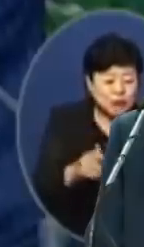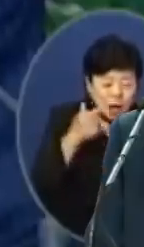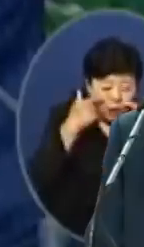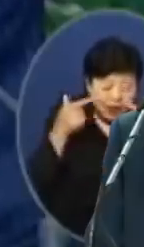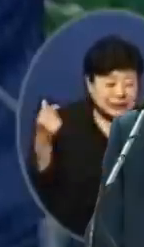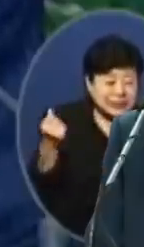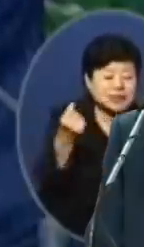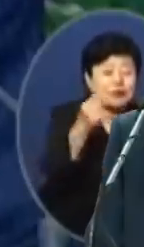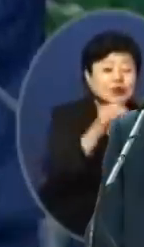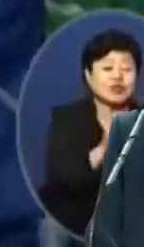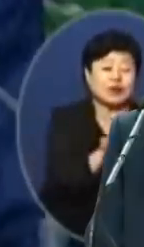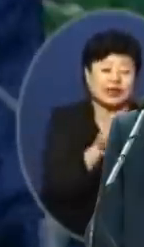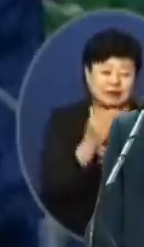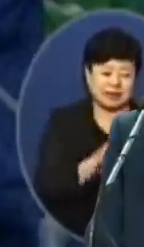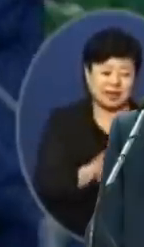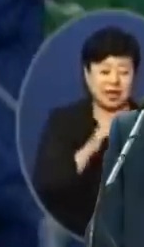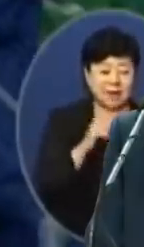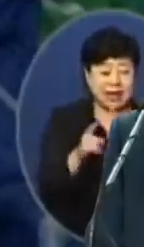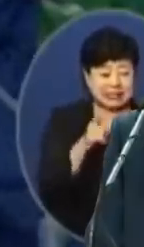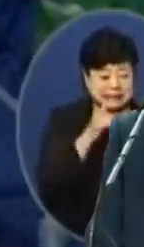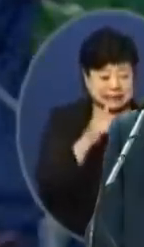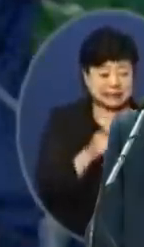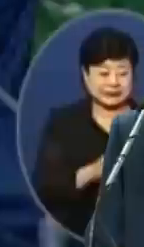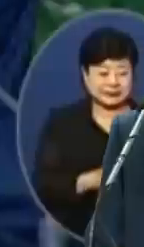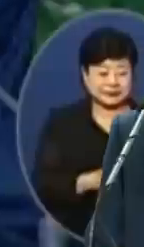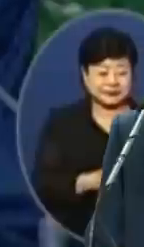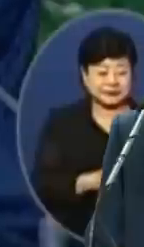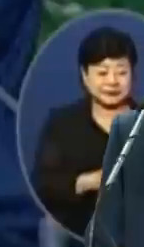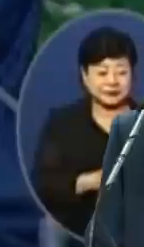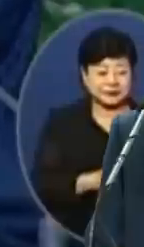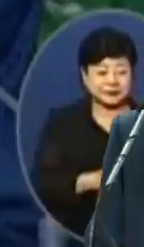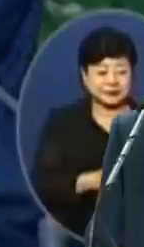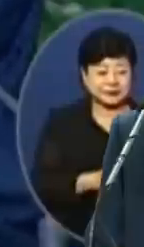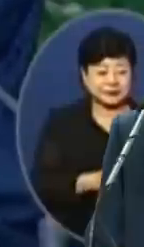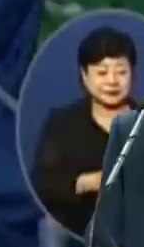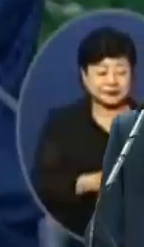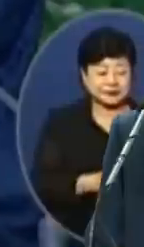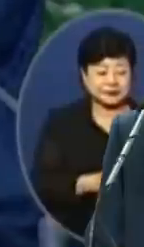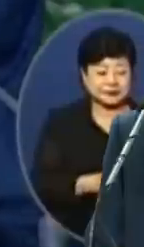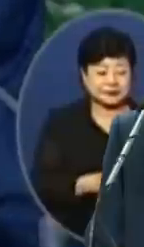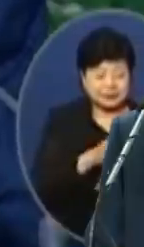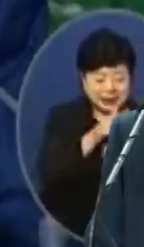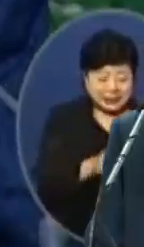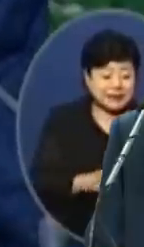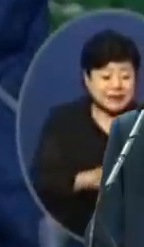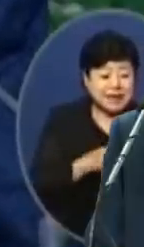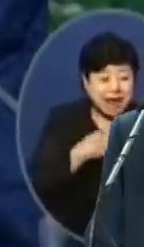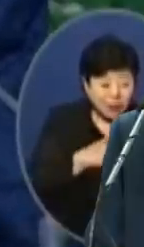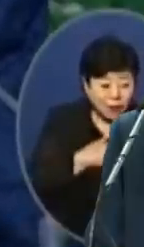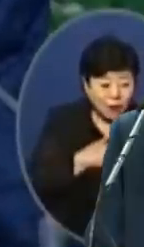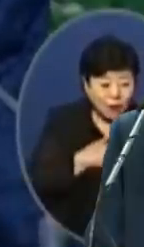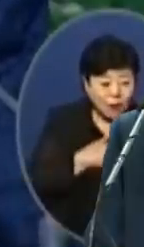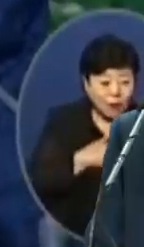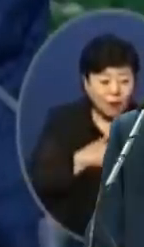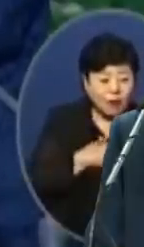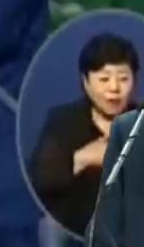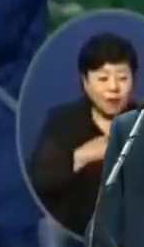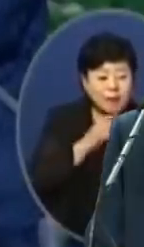확신을 가지고 기도할 수 있는 것입니다. 말씀을 읽어서 하나님 뜻을 알고